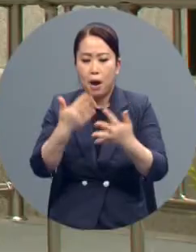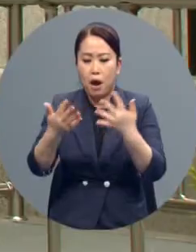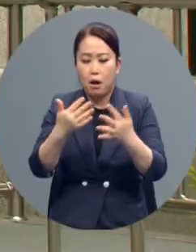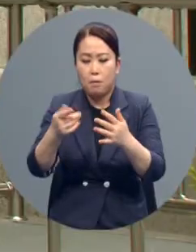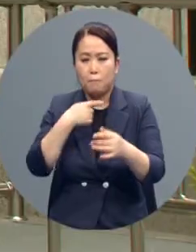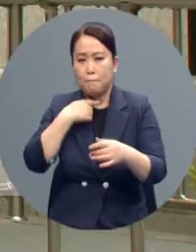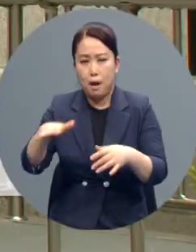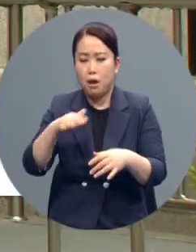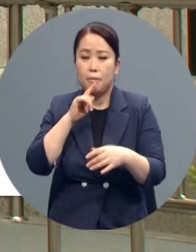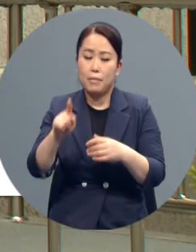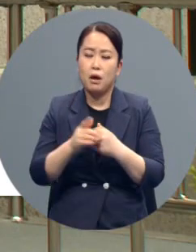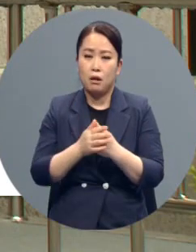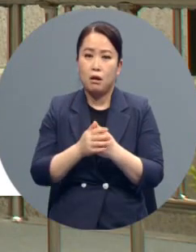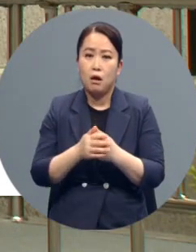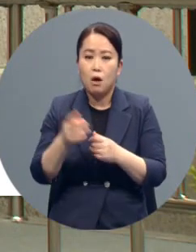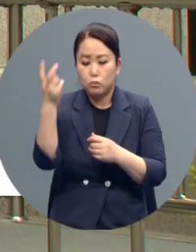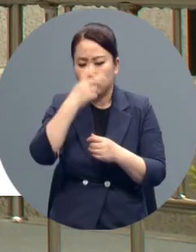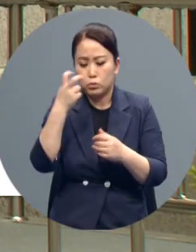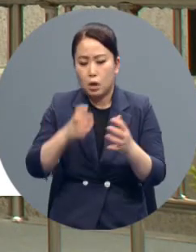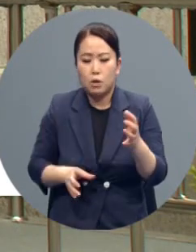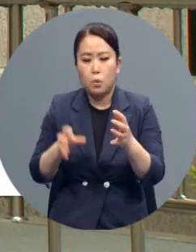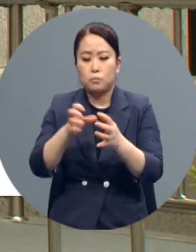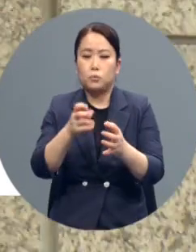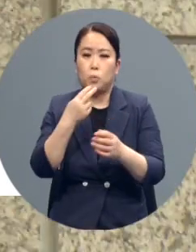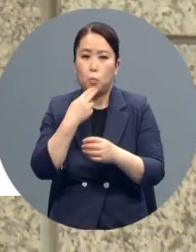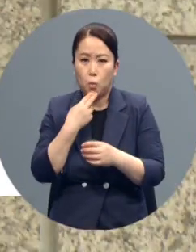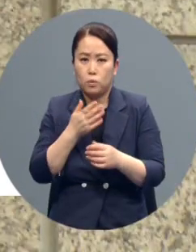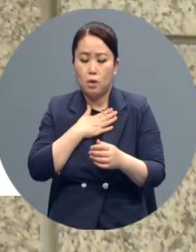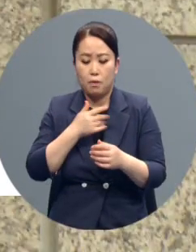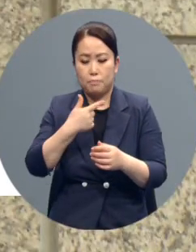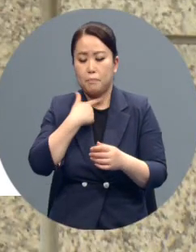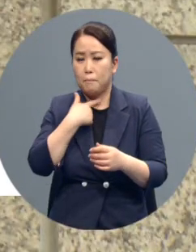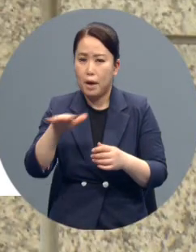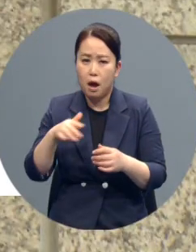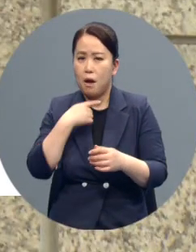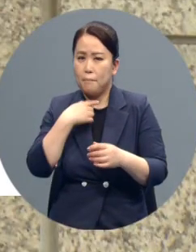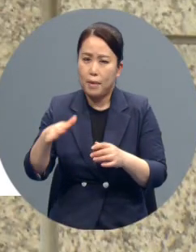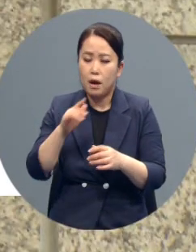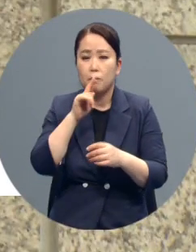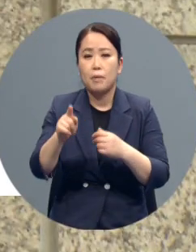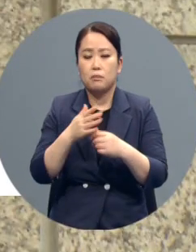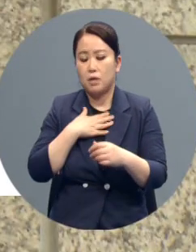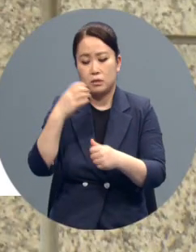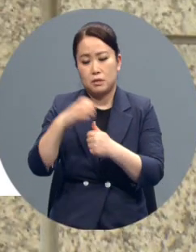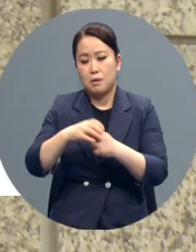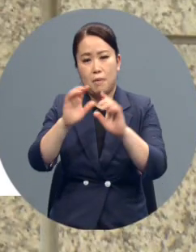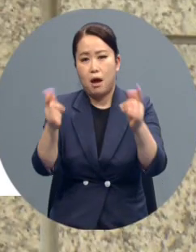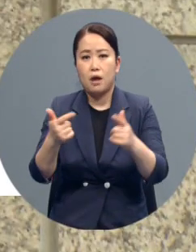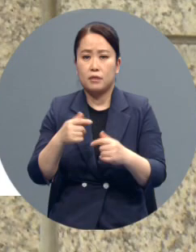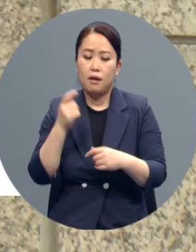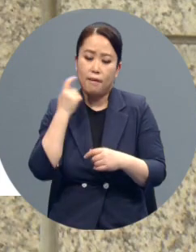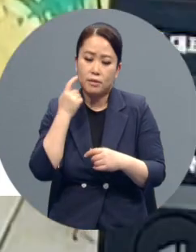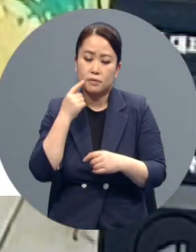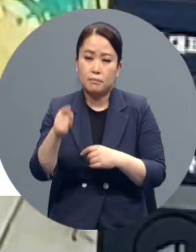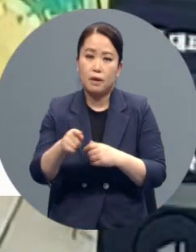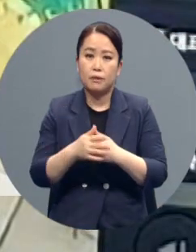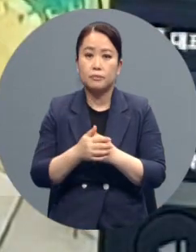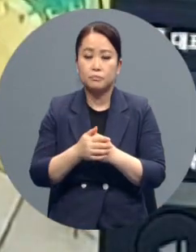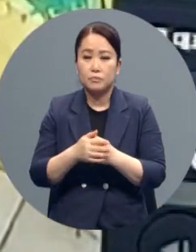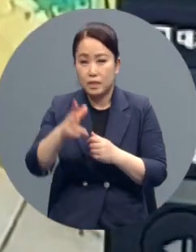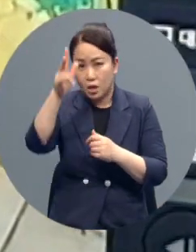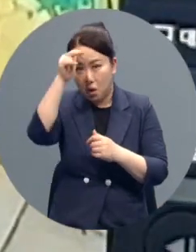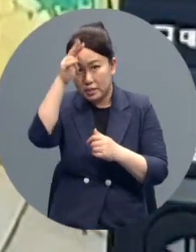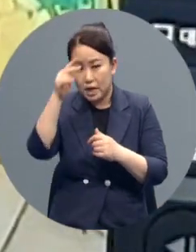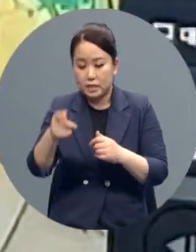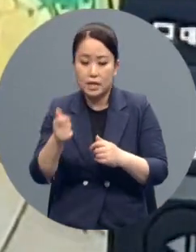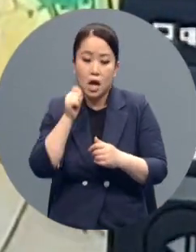이유에 대해서는 지금 뭐 수사 협조를 안 하고 있어요. 지금 자기는 부인하고 있어요. 불 지는 것도 없고 없다고 막 거짓말하고.